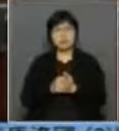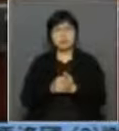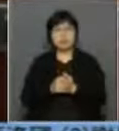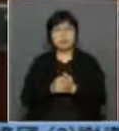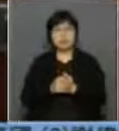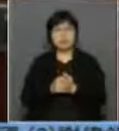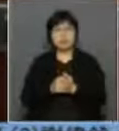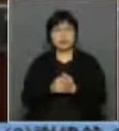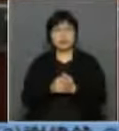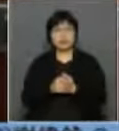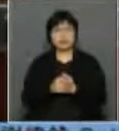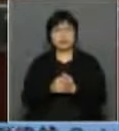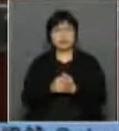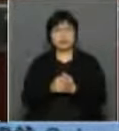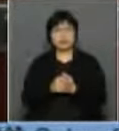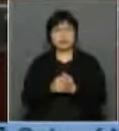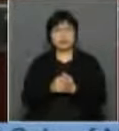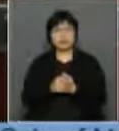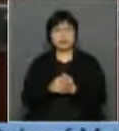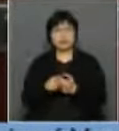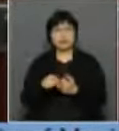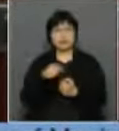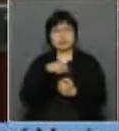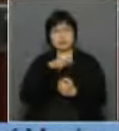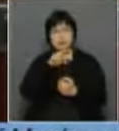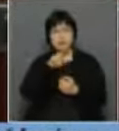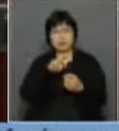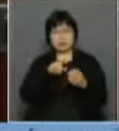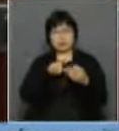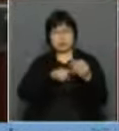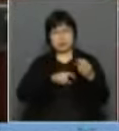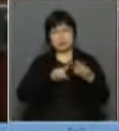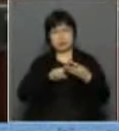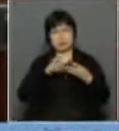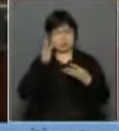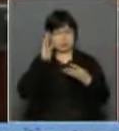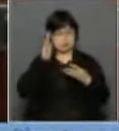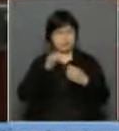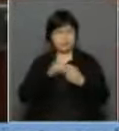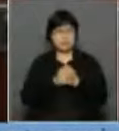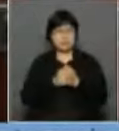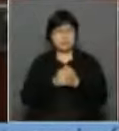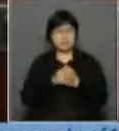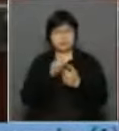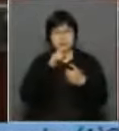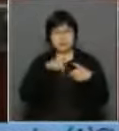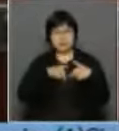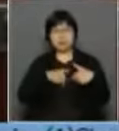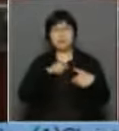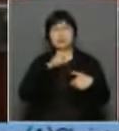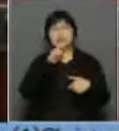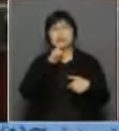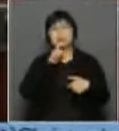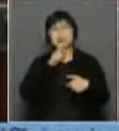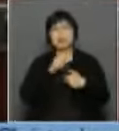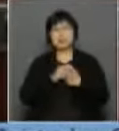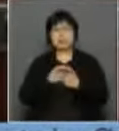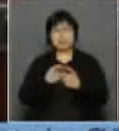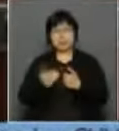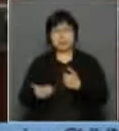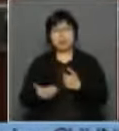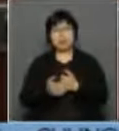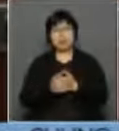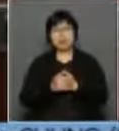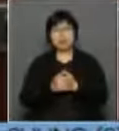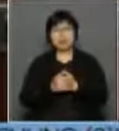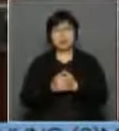在這裡我看王維基先生呢，他是有心人，但是